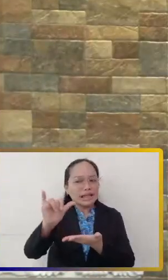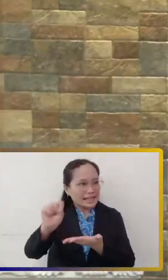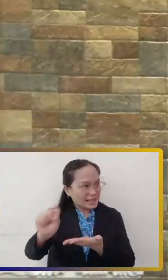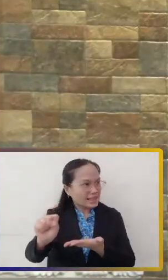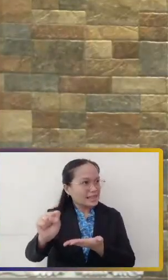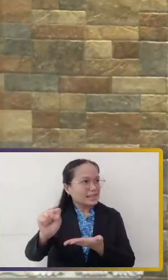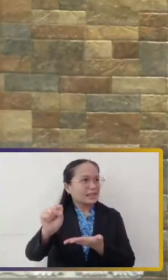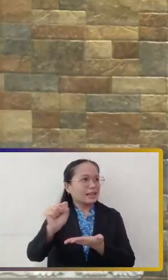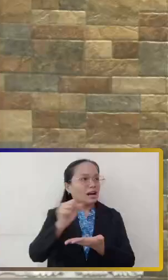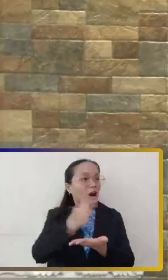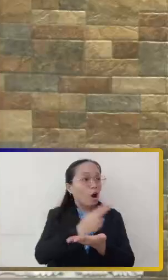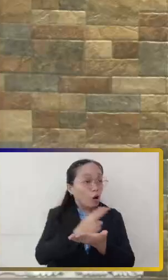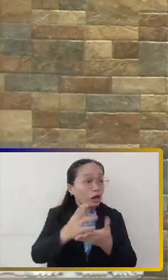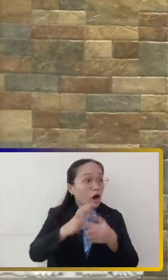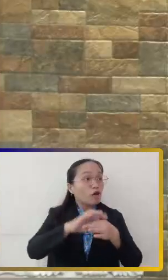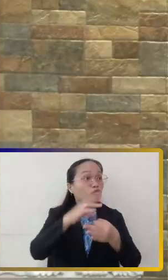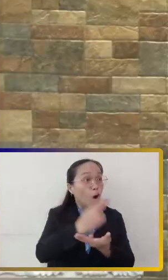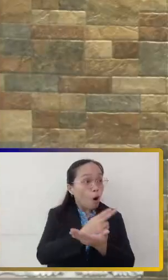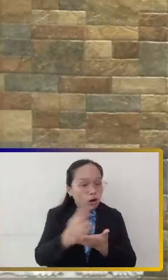words